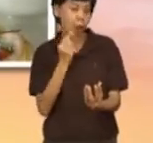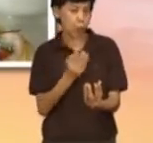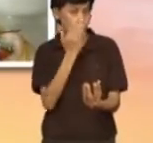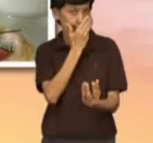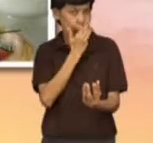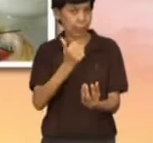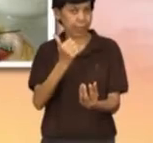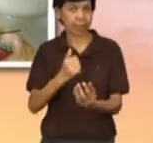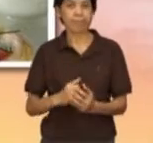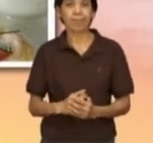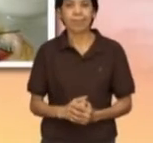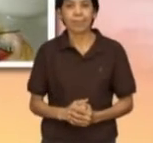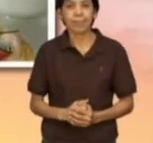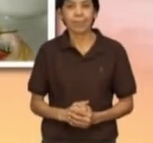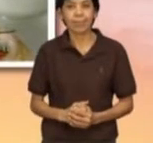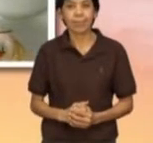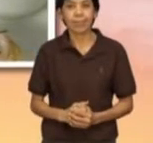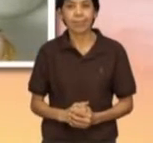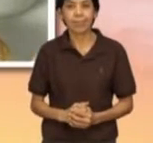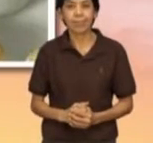ย นะ อันนี้อีกหน่อยนะคะ